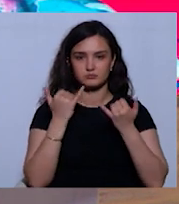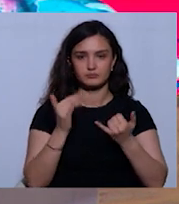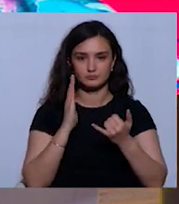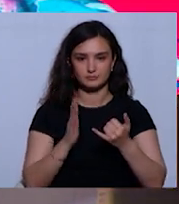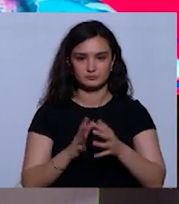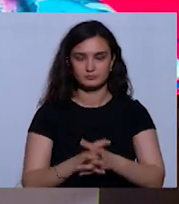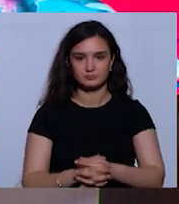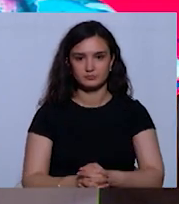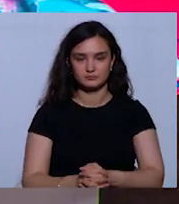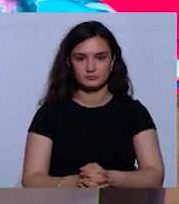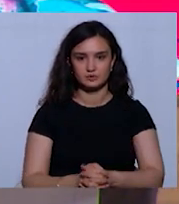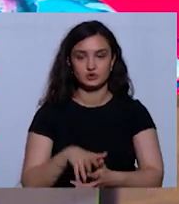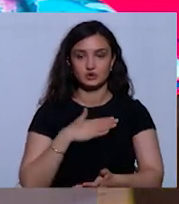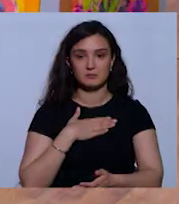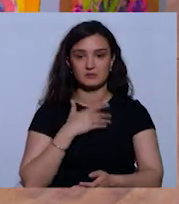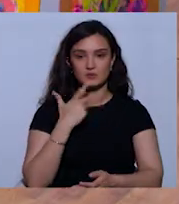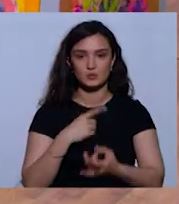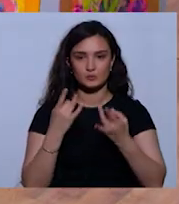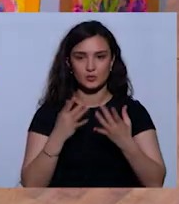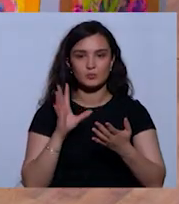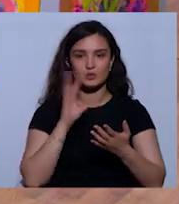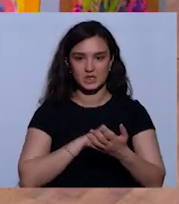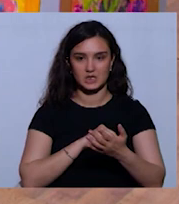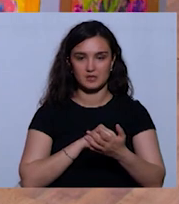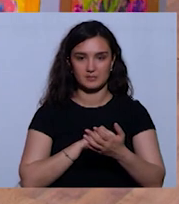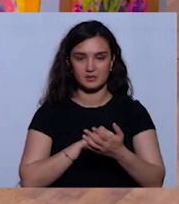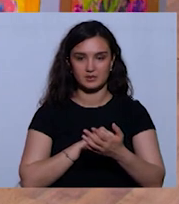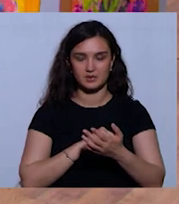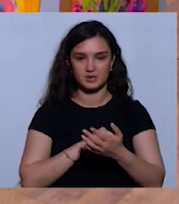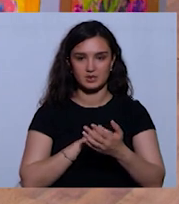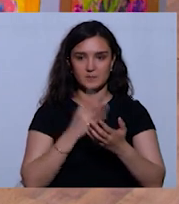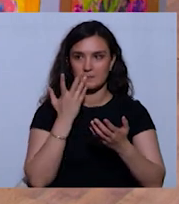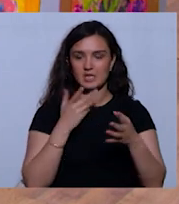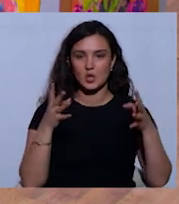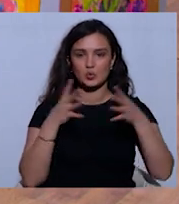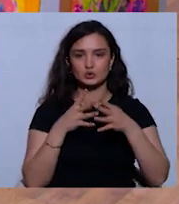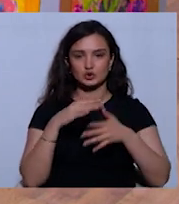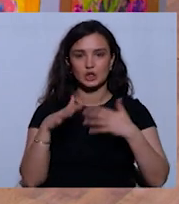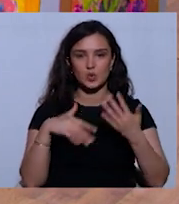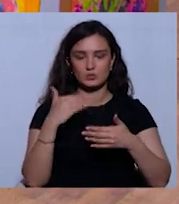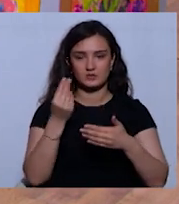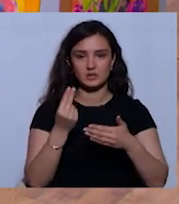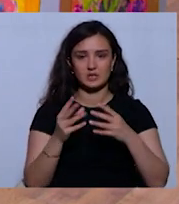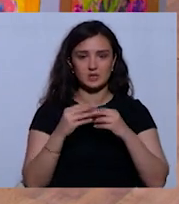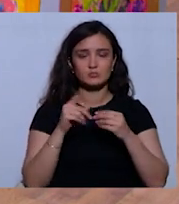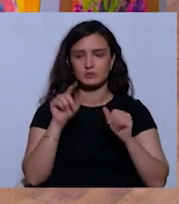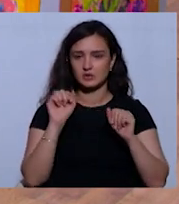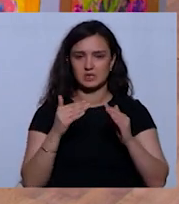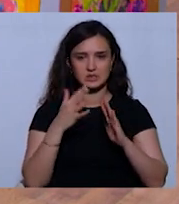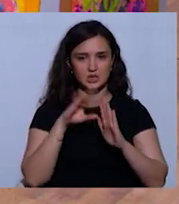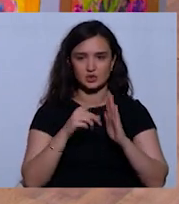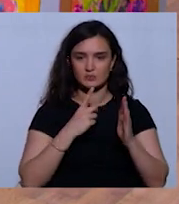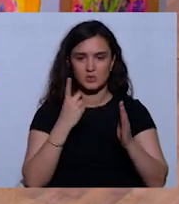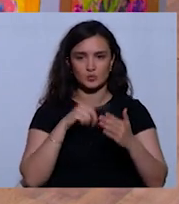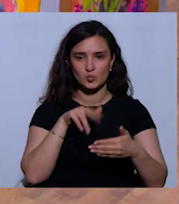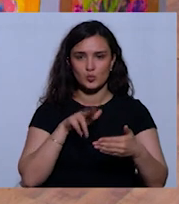გაგიფერადებთ. ჩემთვის უბრალოდ მოსახერხებელია შერეულ ტექნიკაში მუშაობა თქვენთან, თორე თქვენ შეგიძლიათ სახში